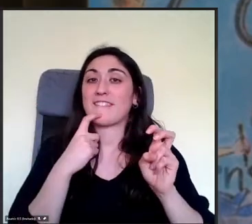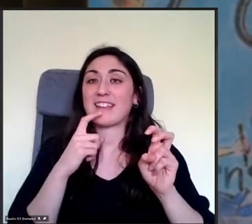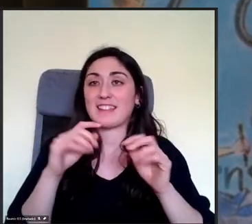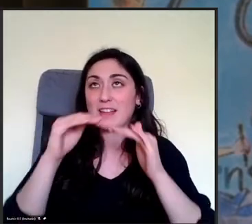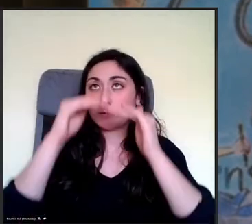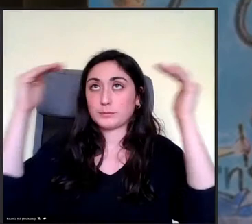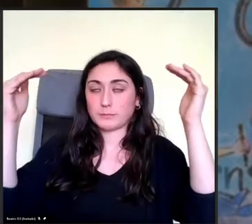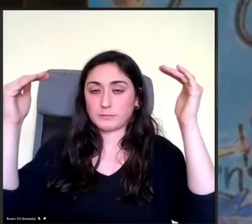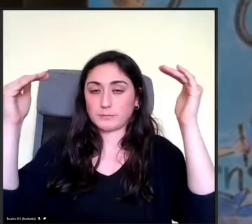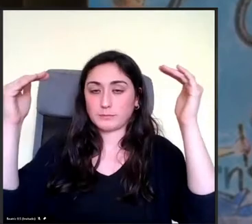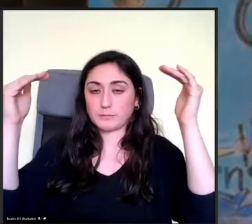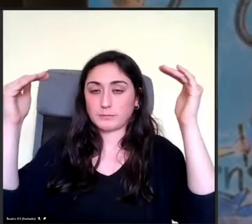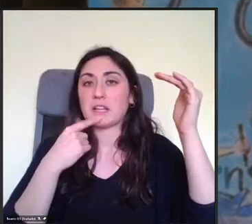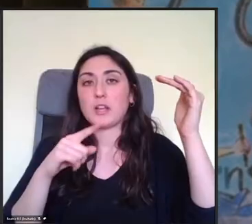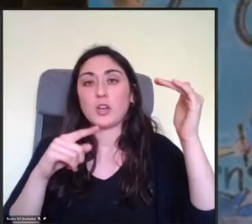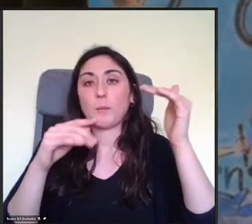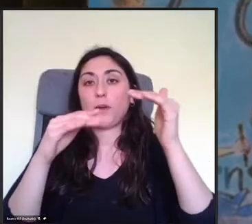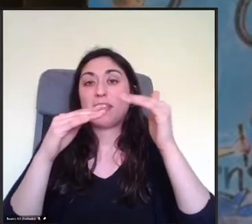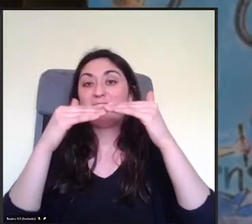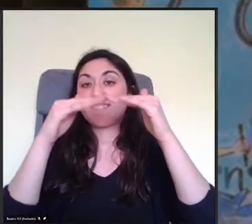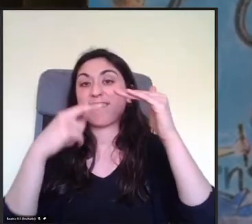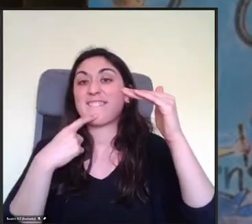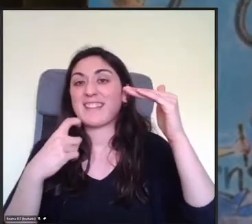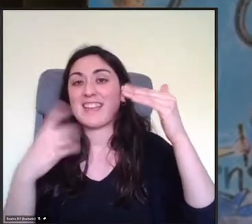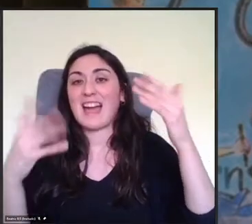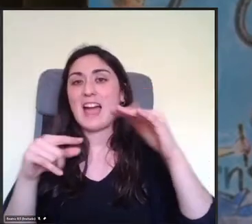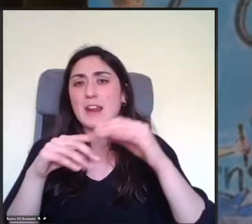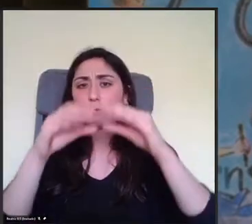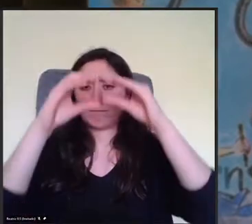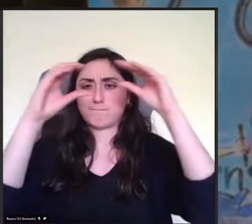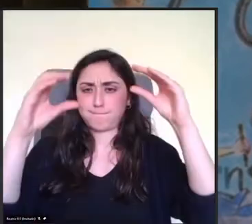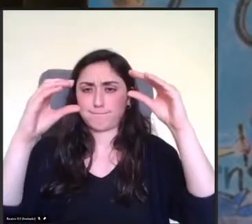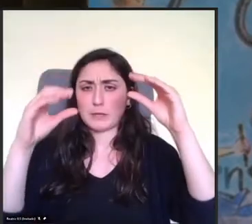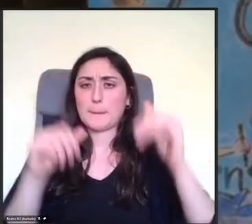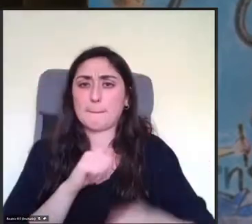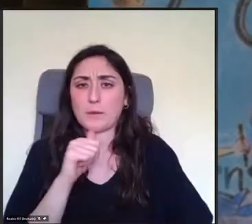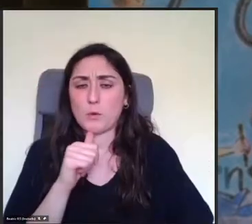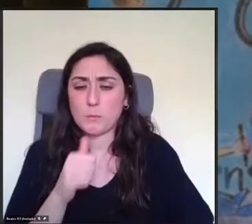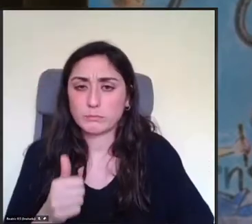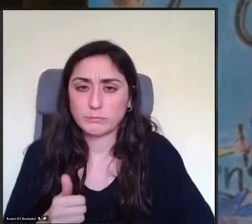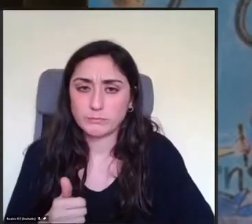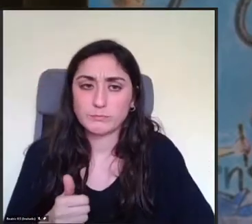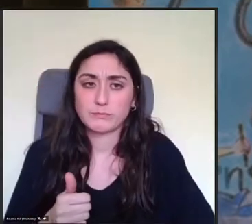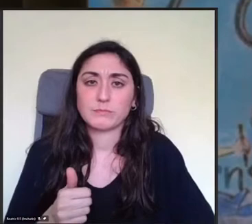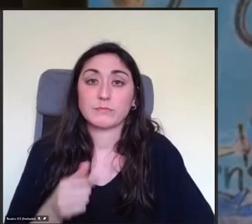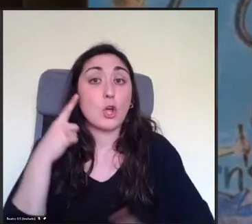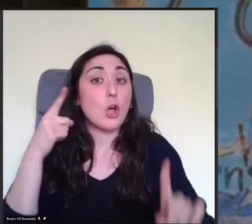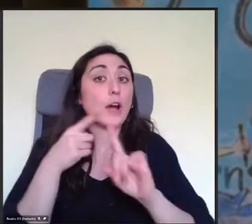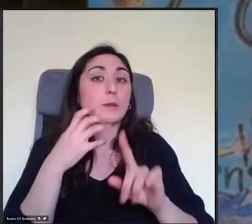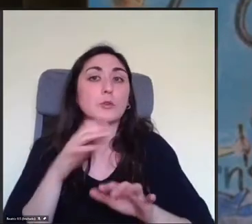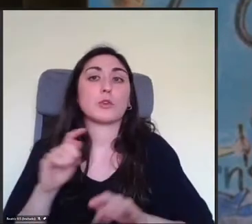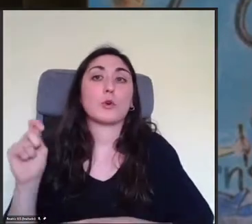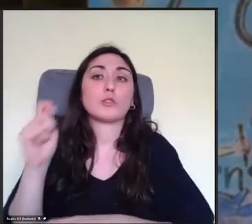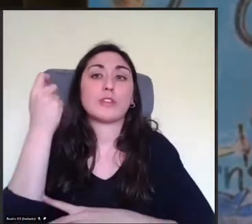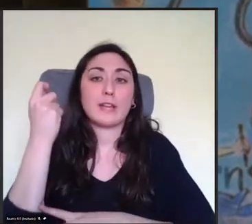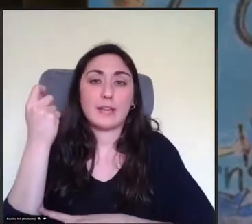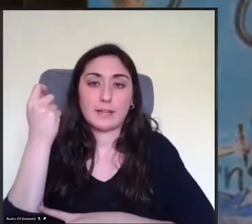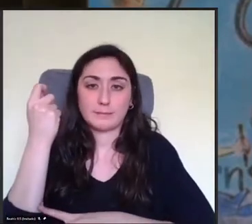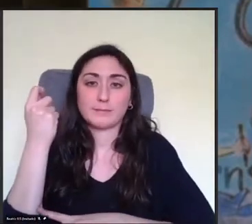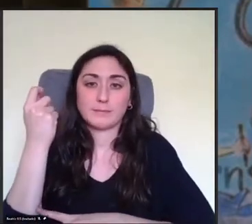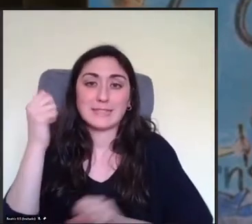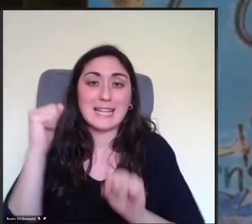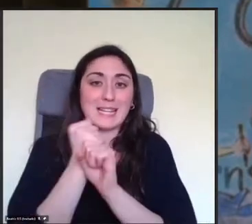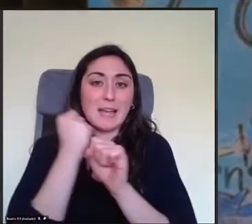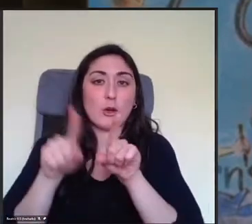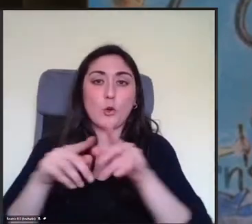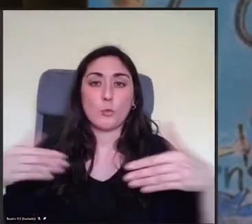ciment, la complexitat que tenen les dones per assolir determinats càrrecs de responsabilitat. Es parlava d'un